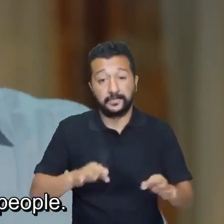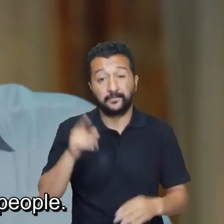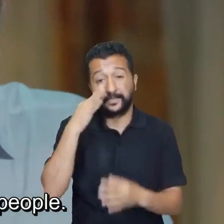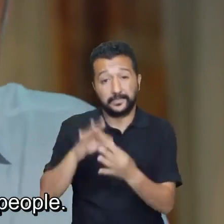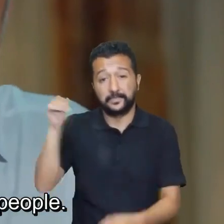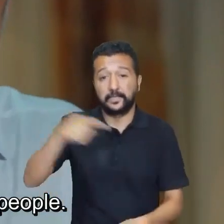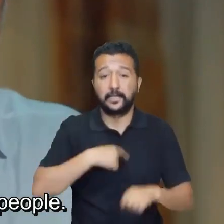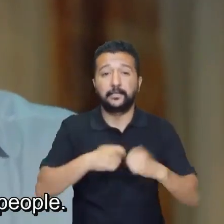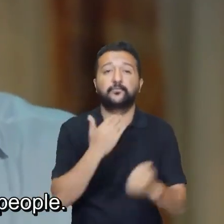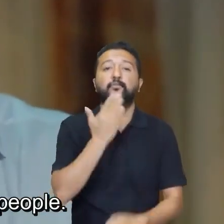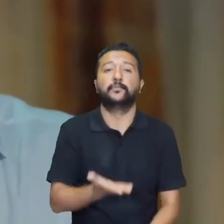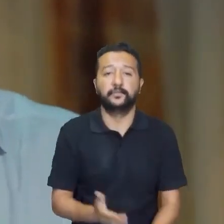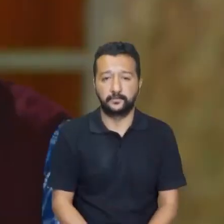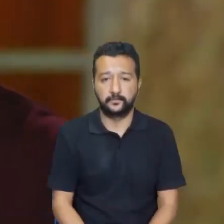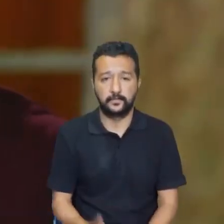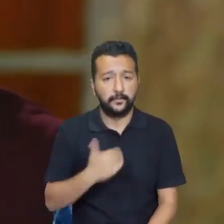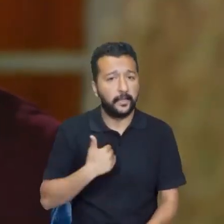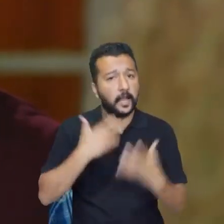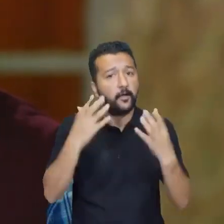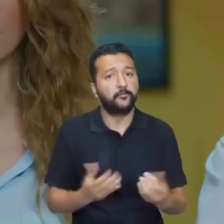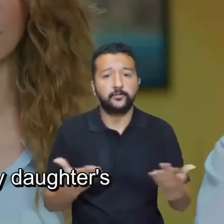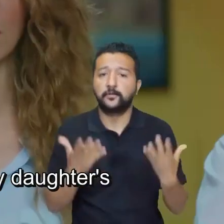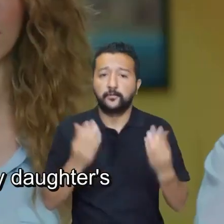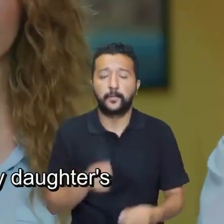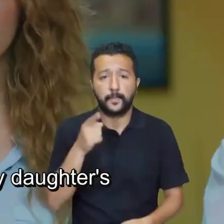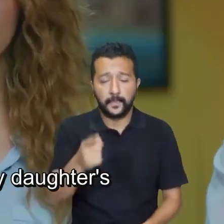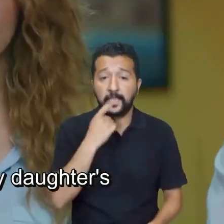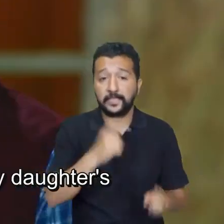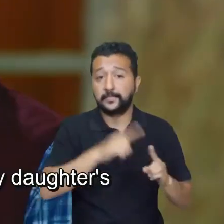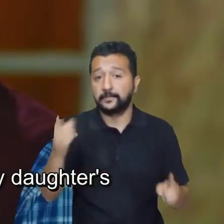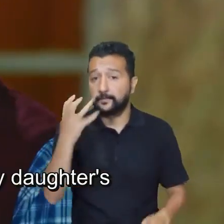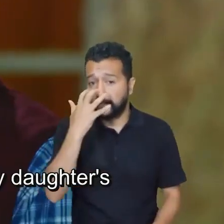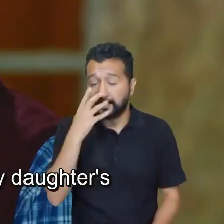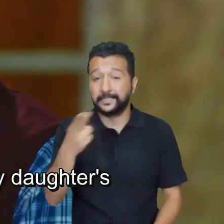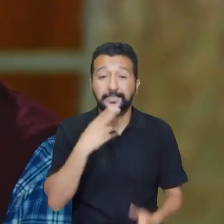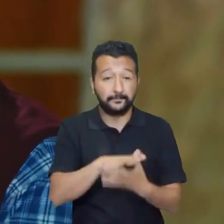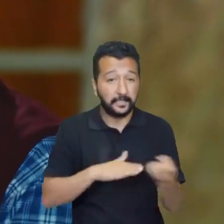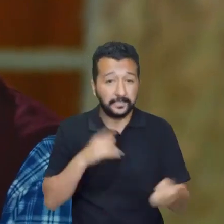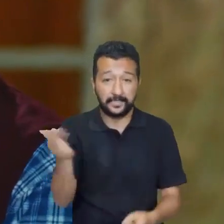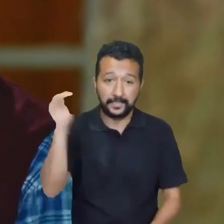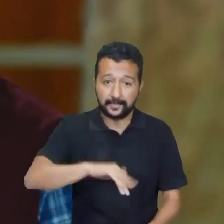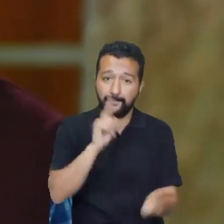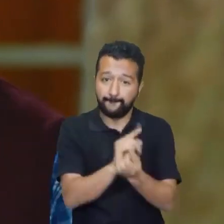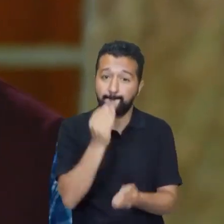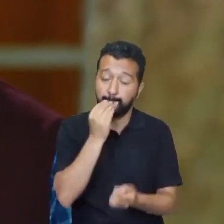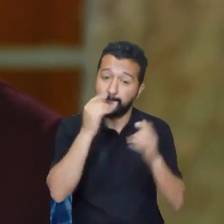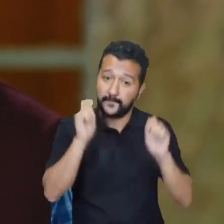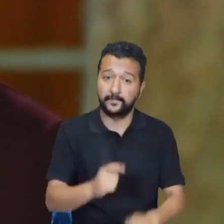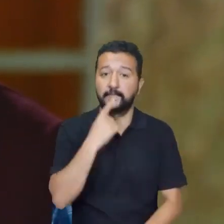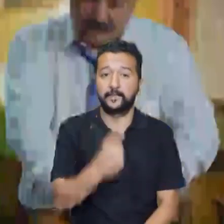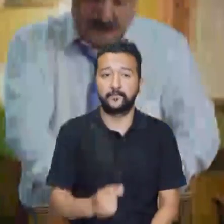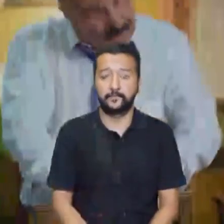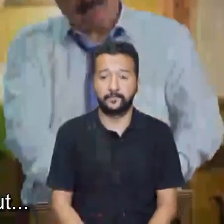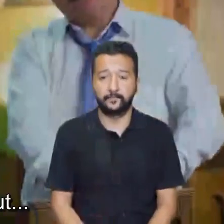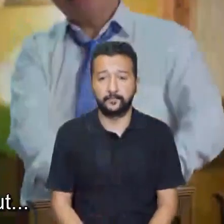o insanları kırmak olmaz. Ben ne olacağım peki? Onca yıl bekledim kızımın mezuniyeti olacak. Geleceğiz karşılıklı beraber yemek yiyeceğiz